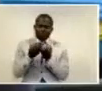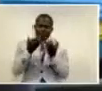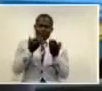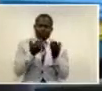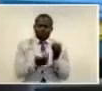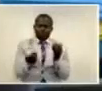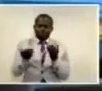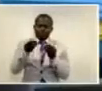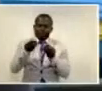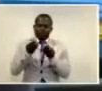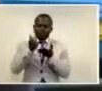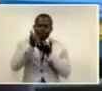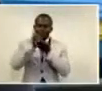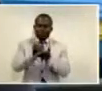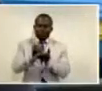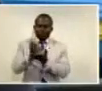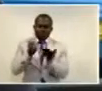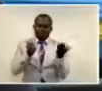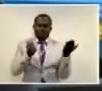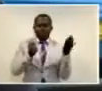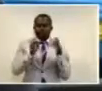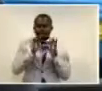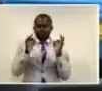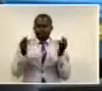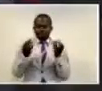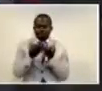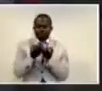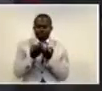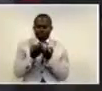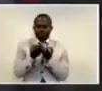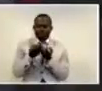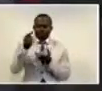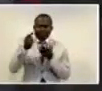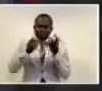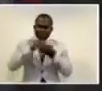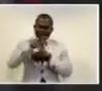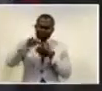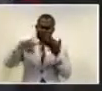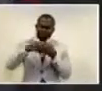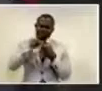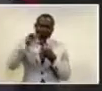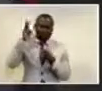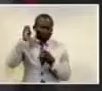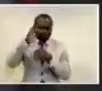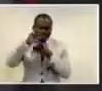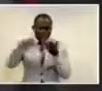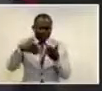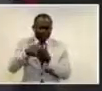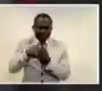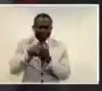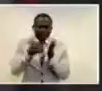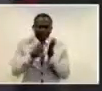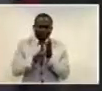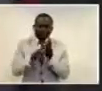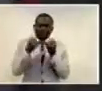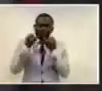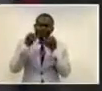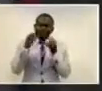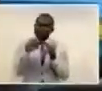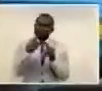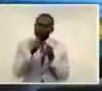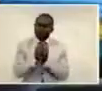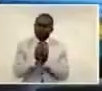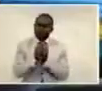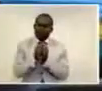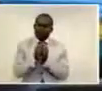abana mu mpibyo kubatunga ubwo umuryango umwandikiye ariko ibyo byose ntarabyumva byose icyo kibazo wakigejeje